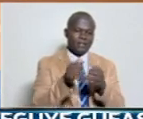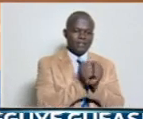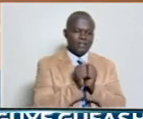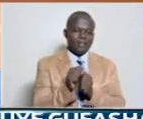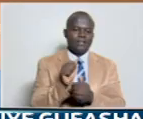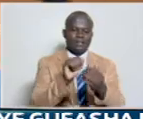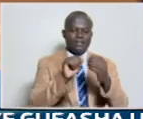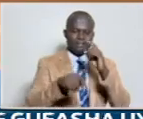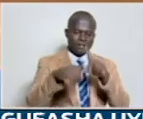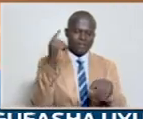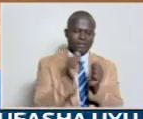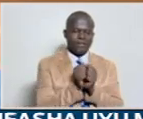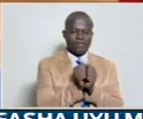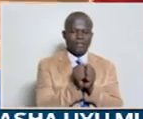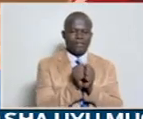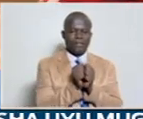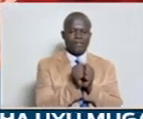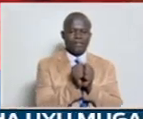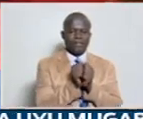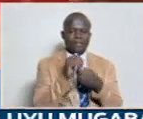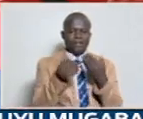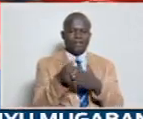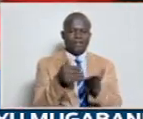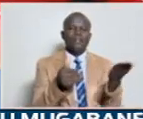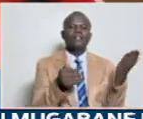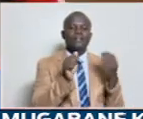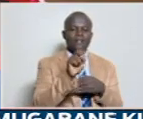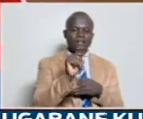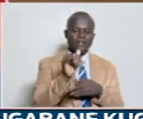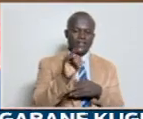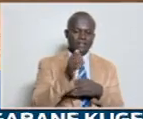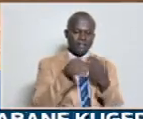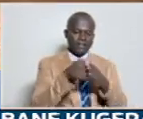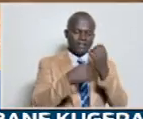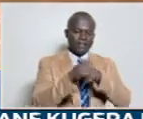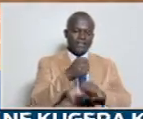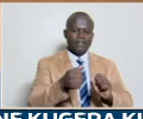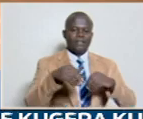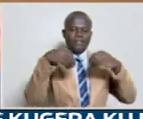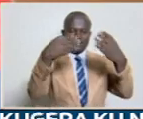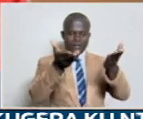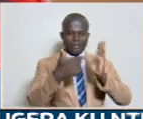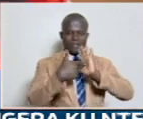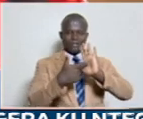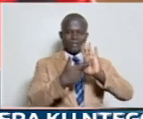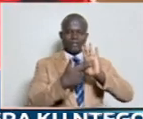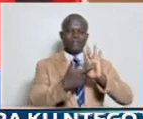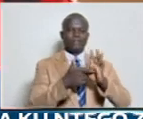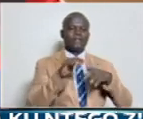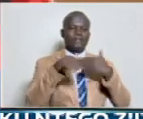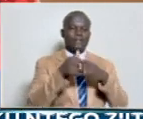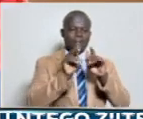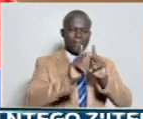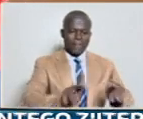vers la réussite. Merci beaucoup. Anita rero ati iki gikorwa kiratanga ni ikimenyetso kigaragaza ahari